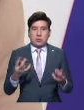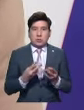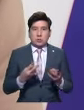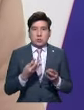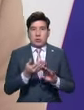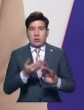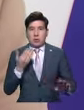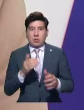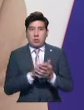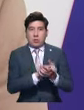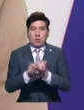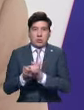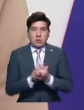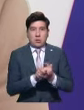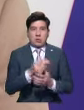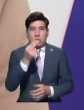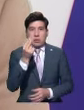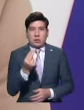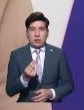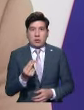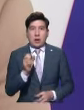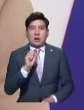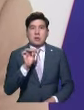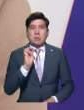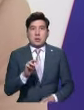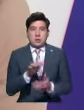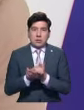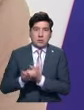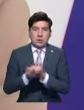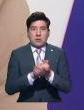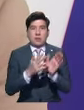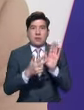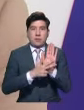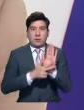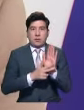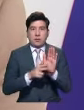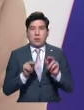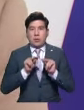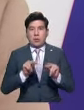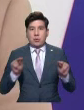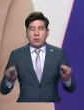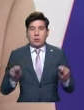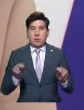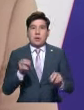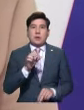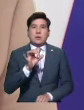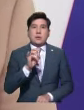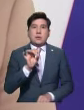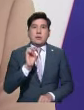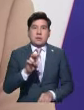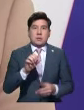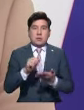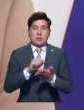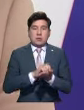бірігіп, жаңа Астана әкімшілігімен, Қазақ туризммен бірігіп, жаңа 8 мұғалімді өзіміздің кафедрадан дайындап, олар сертификат алып,